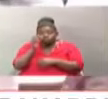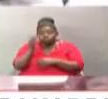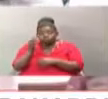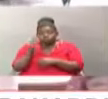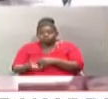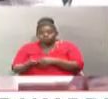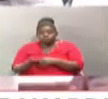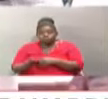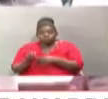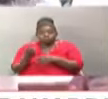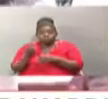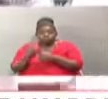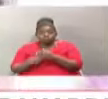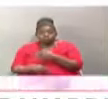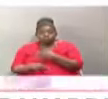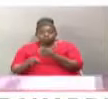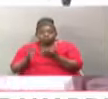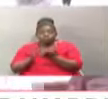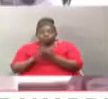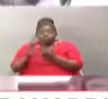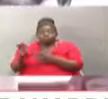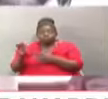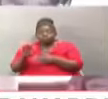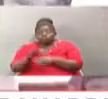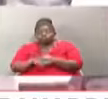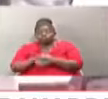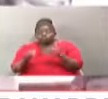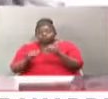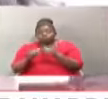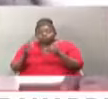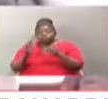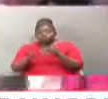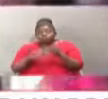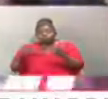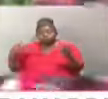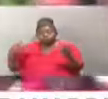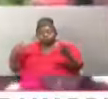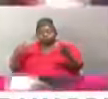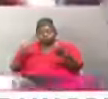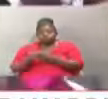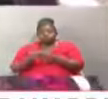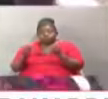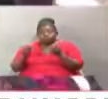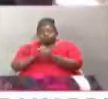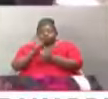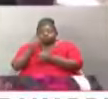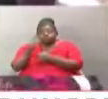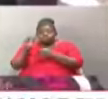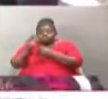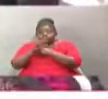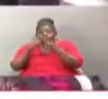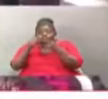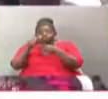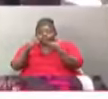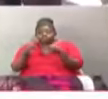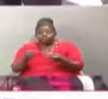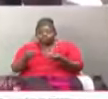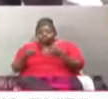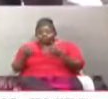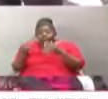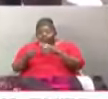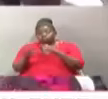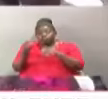Jeno Katumba agamba nti ekitiibwa kya Buganda ekiyimbibwa nti kyavadda kituuse okusanawo singa ensi eyongera okutambulira mu